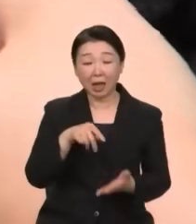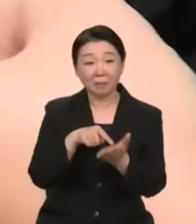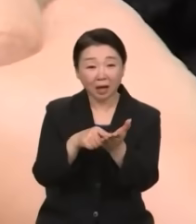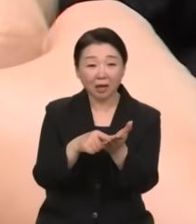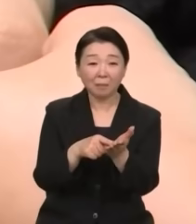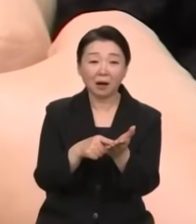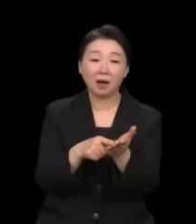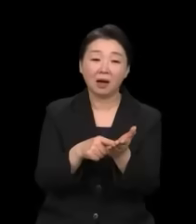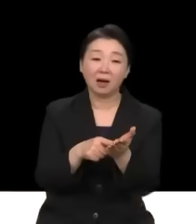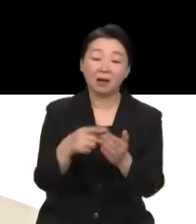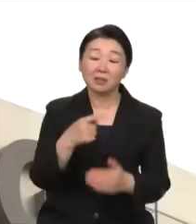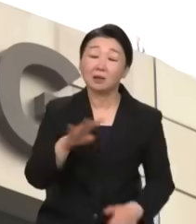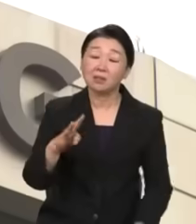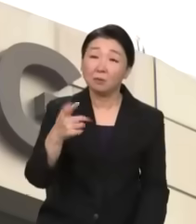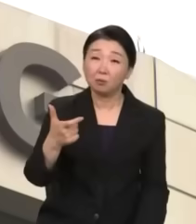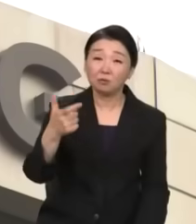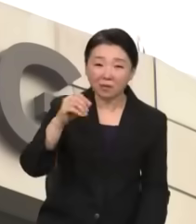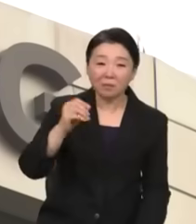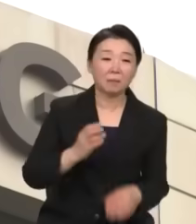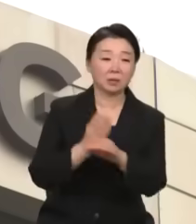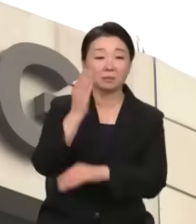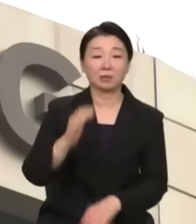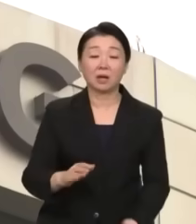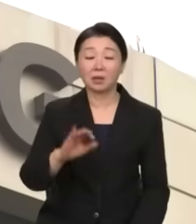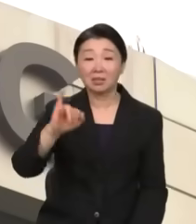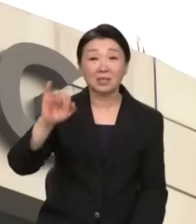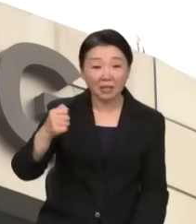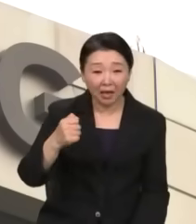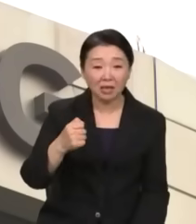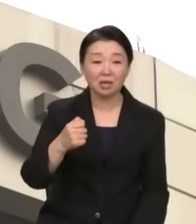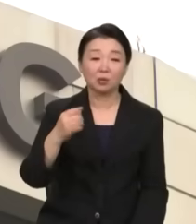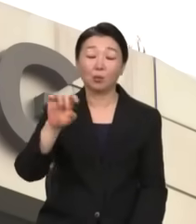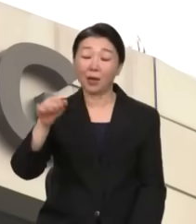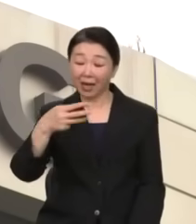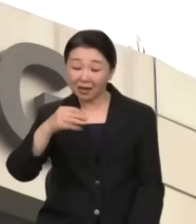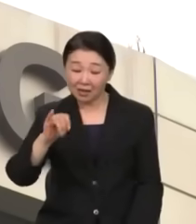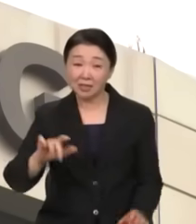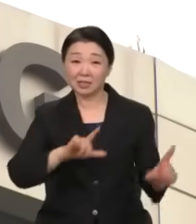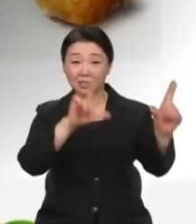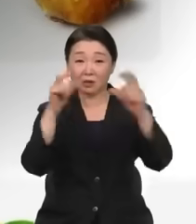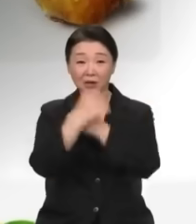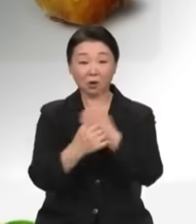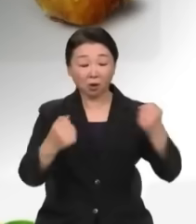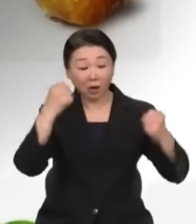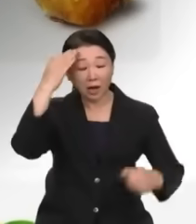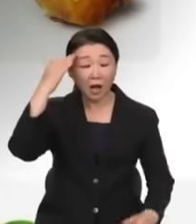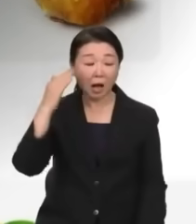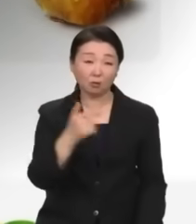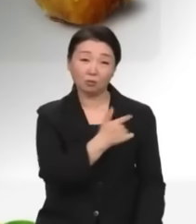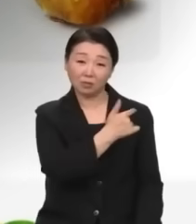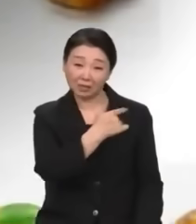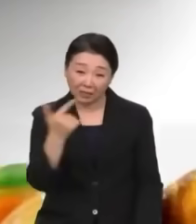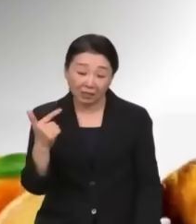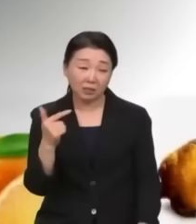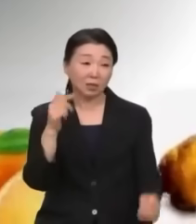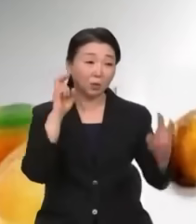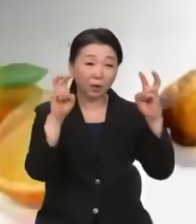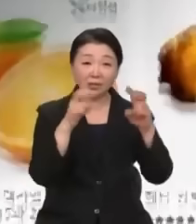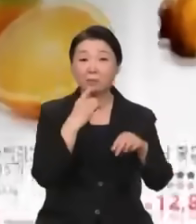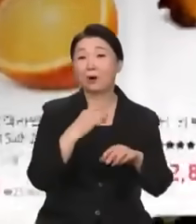명을 넘어섰습니다. 최근엔 CJ 제일제당, LG 생활건강 등 국내 대형 제조사뿐